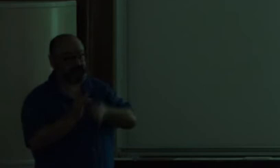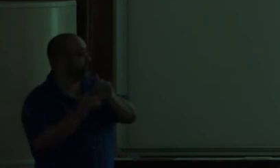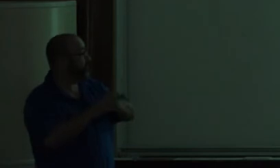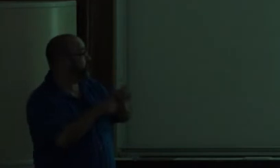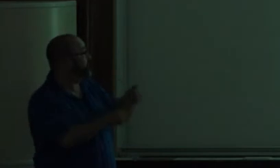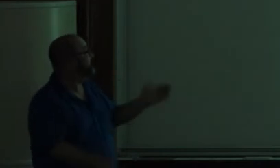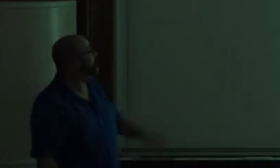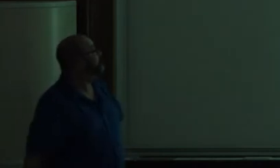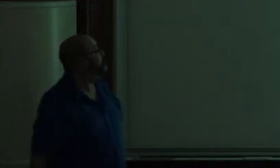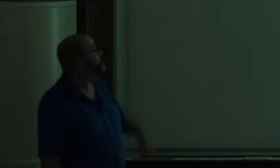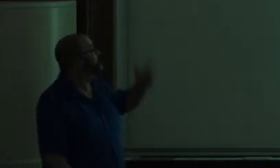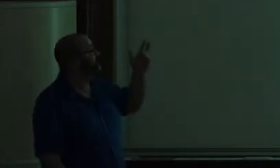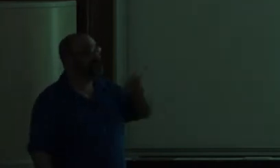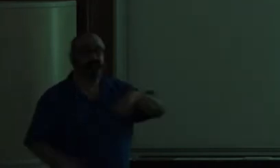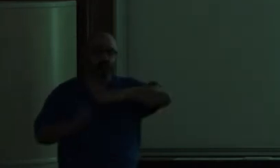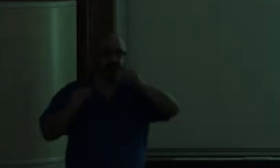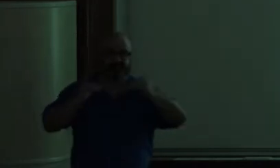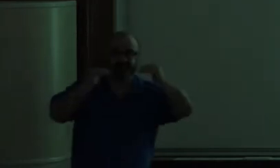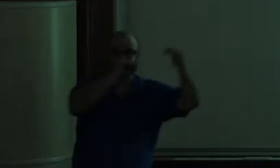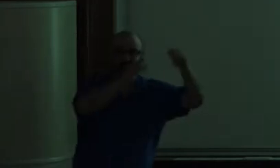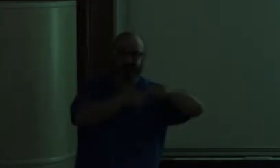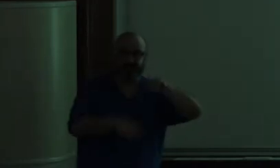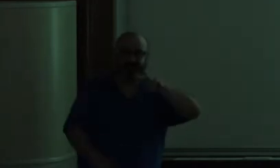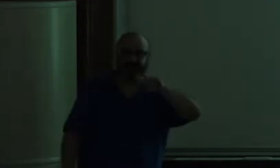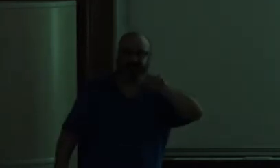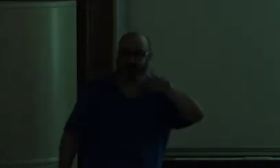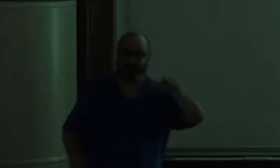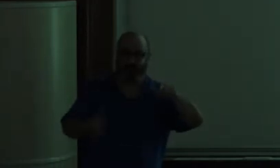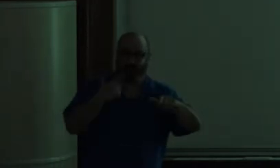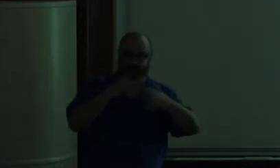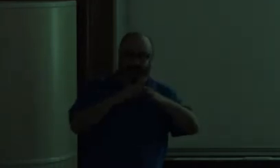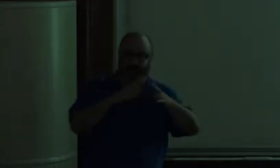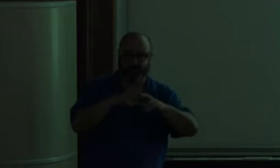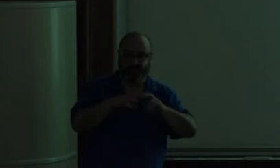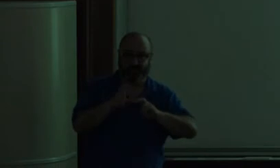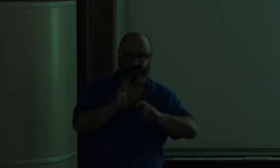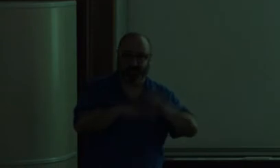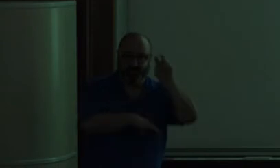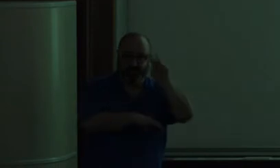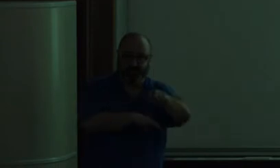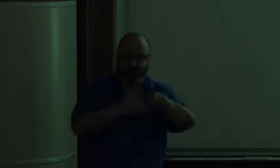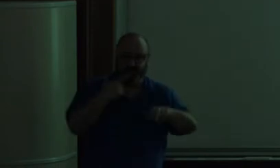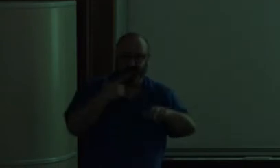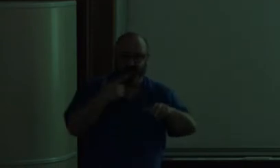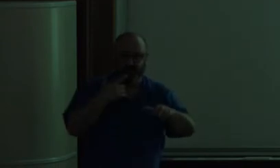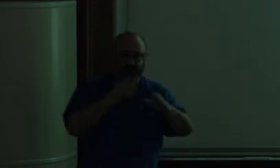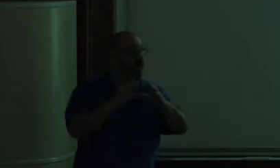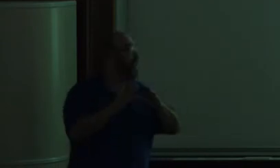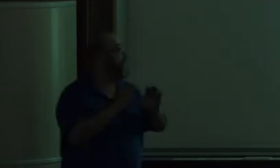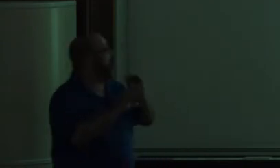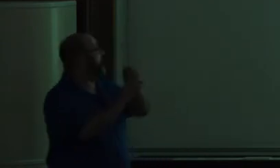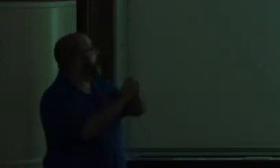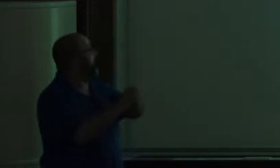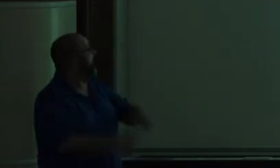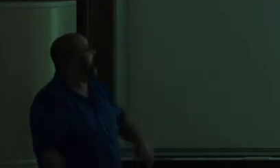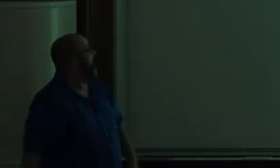derrière. Et puis derrière, bah, tous les langages de plus haut niveau, ils ont même quasiment bah, sauté l'étape de faire une petite